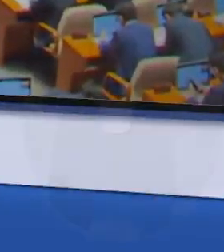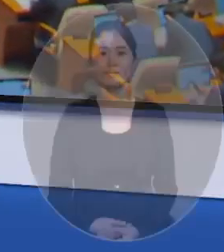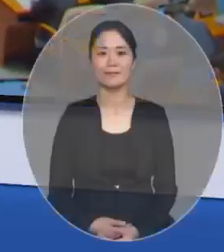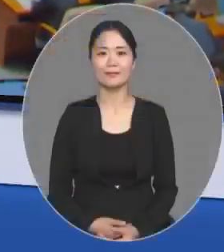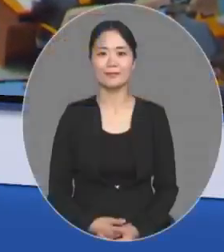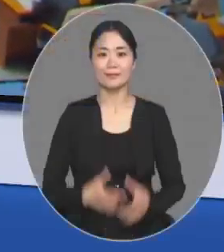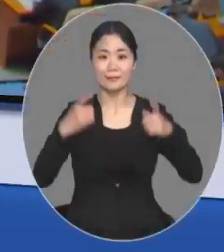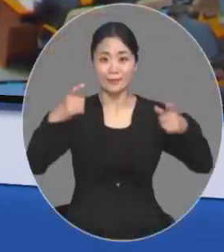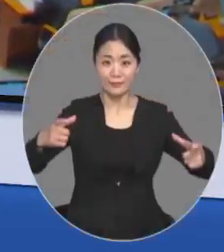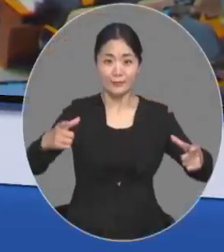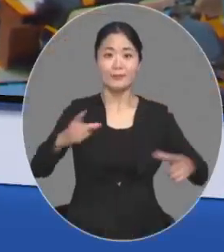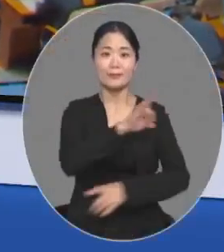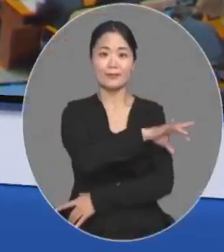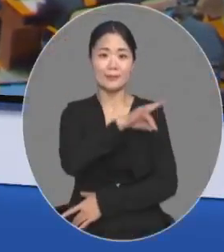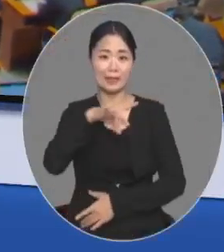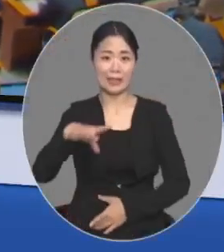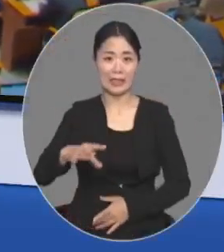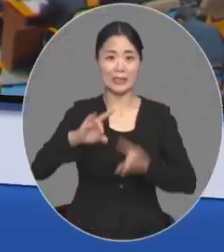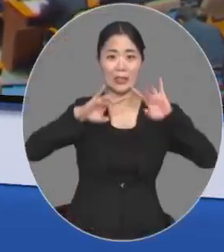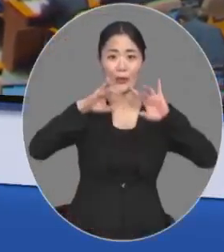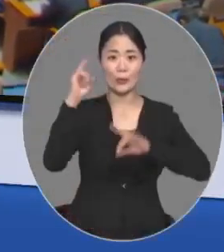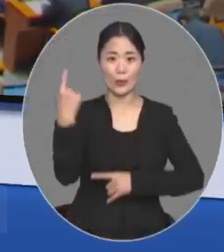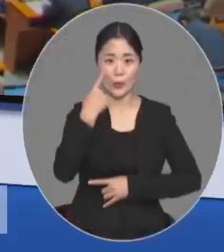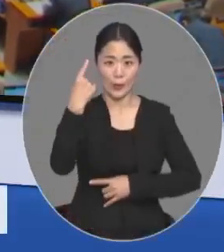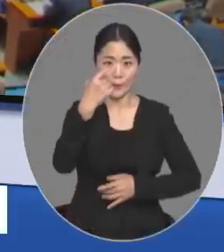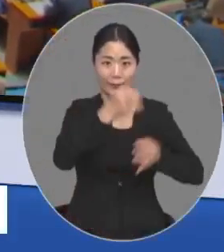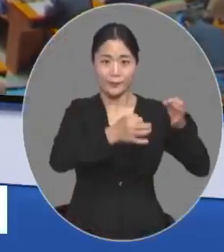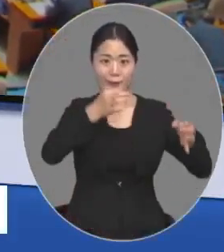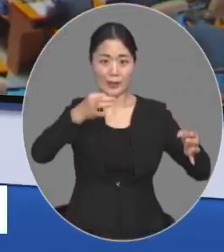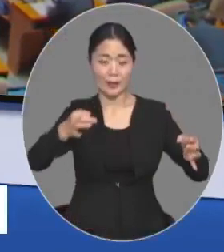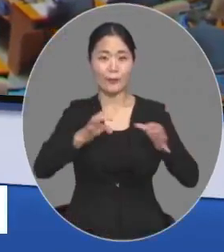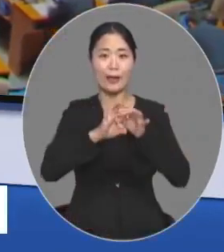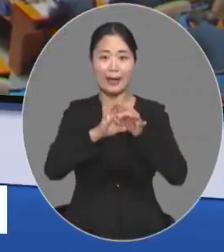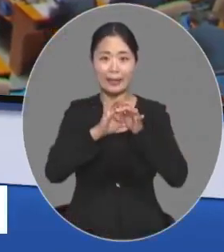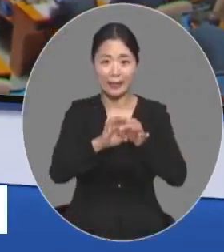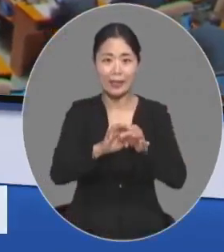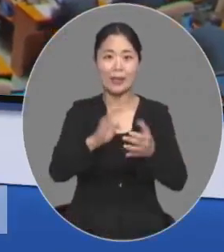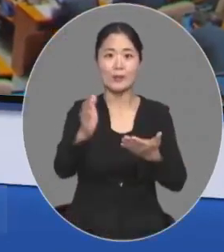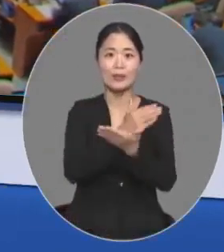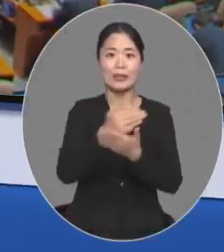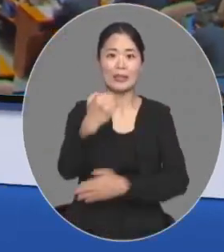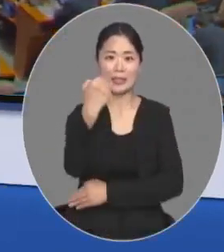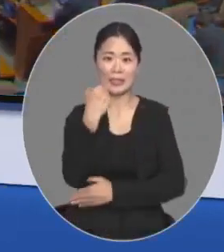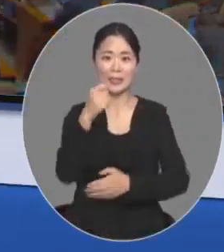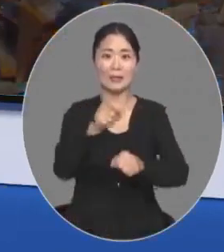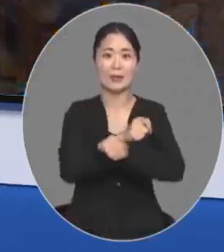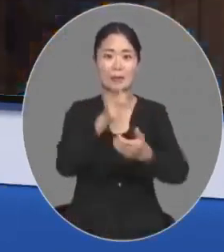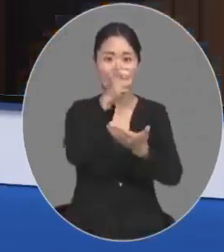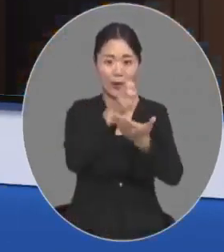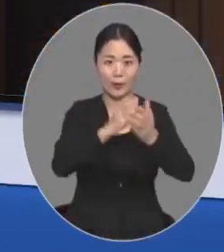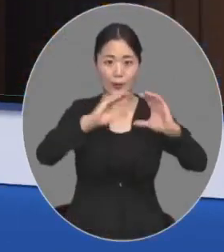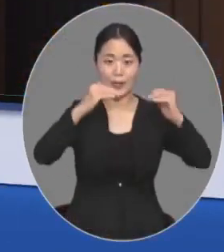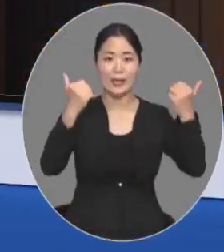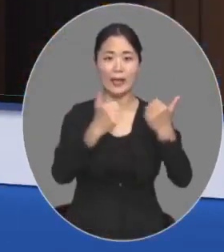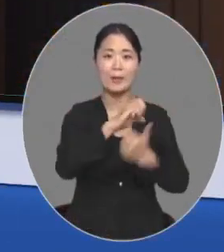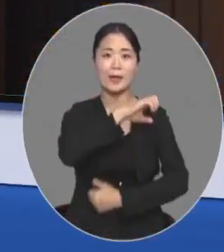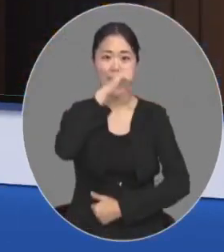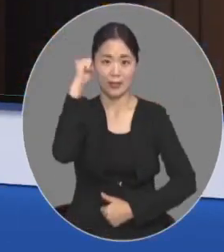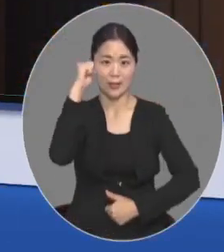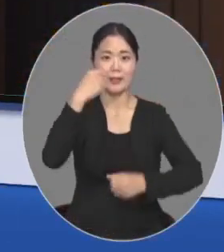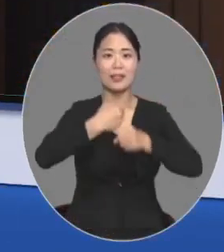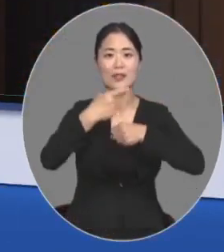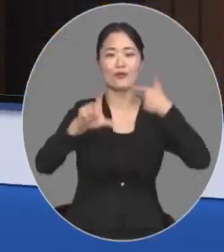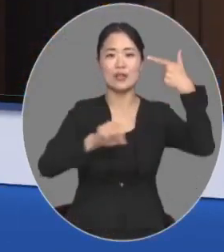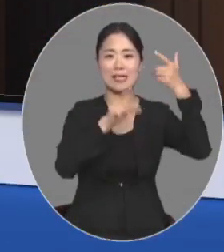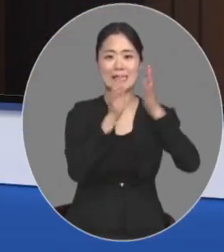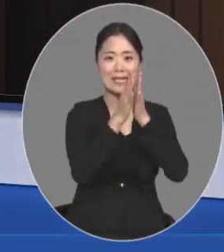지역별 차등 전기요금 내용을 담은 분산에너지특별법이 국회 문턱을 넘으면서 내년 6월 시행을 앞두고